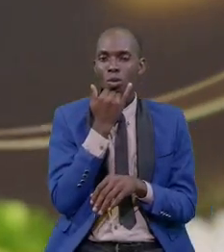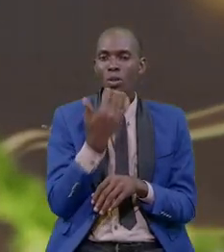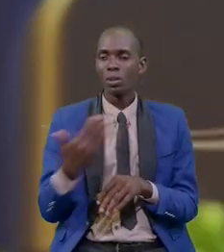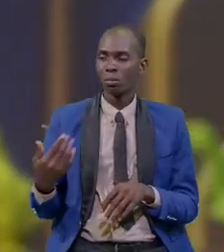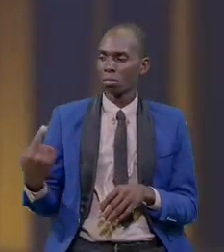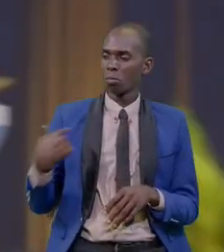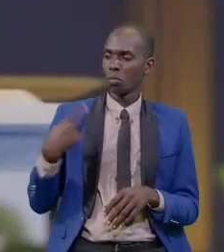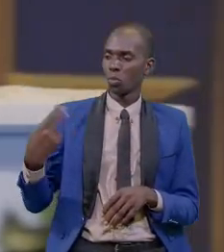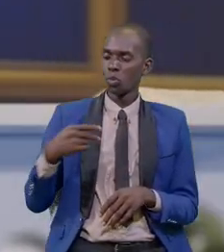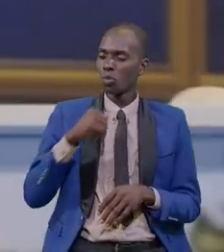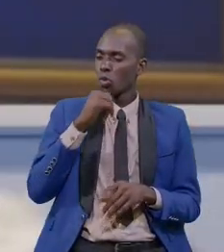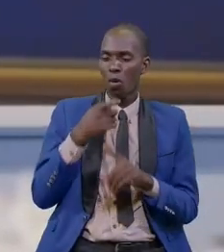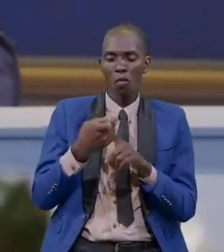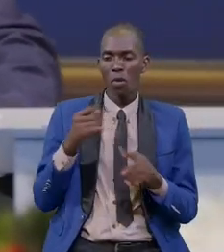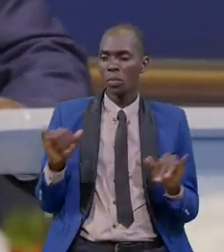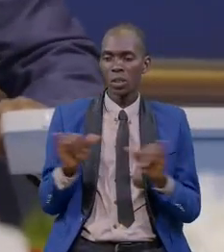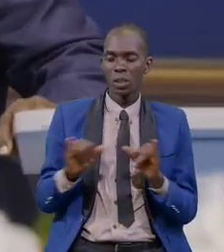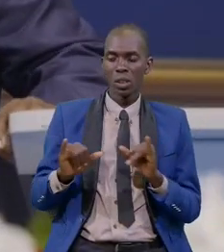couleur de la peau, regarder